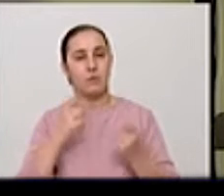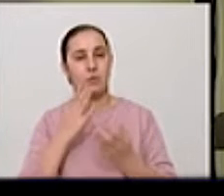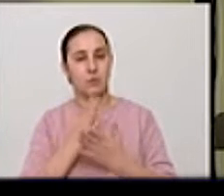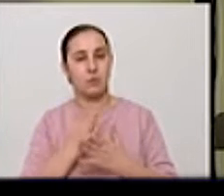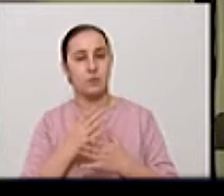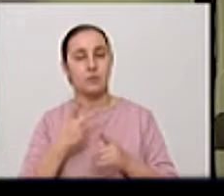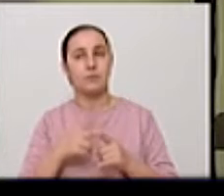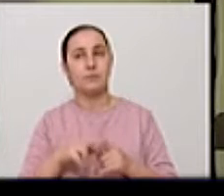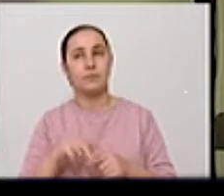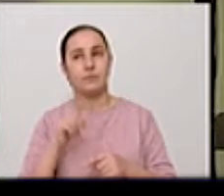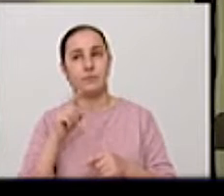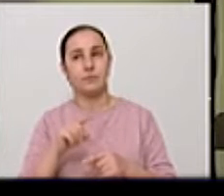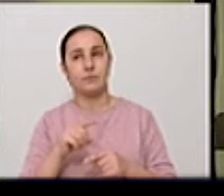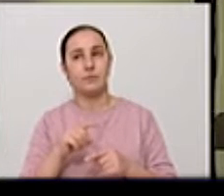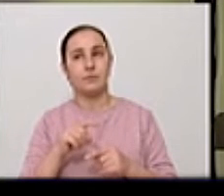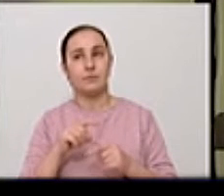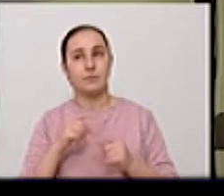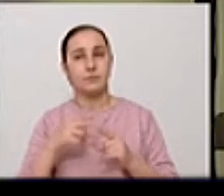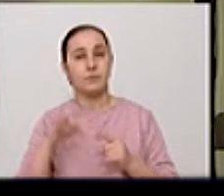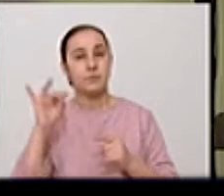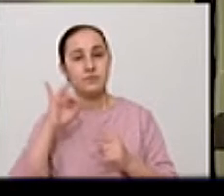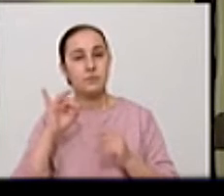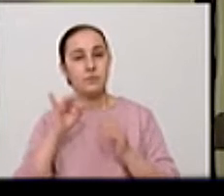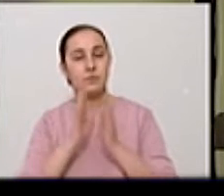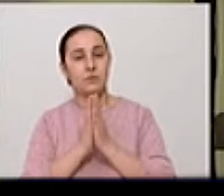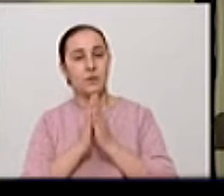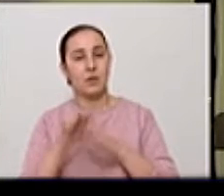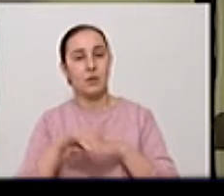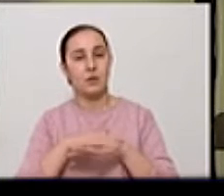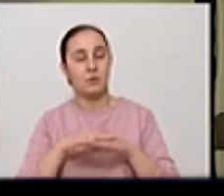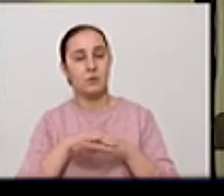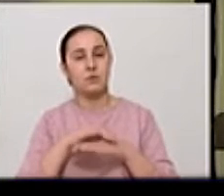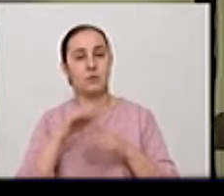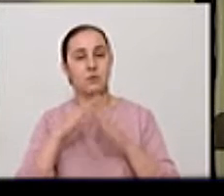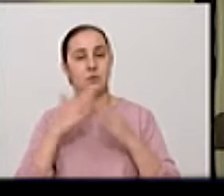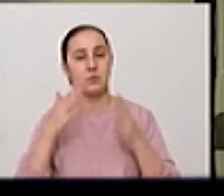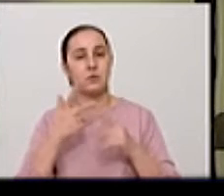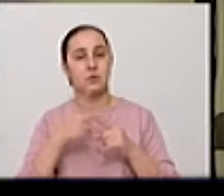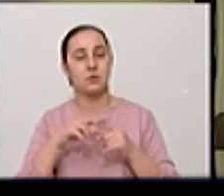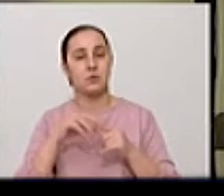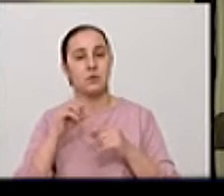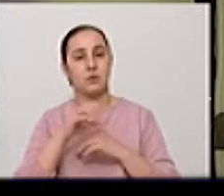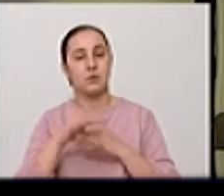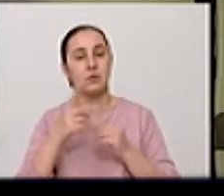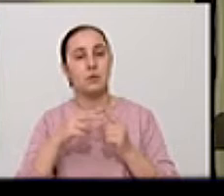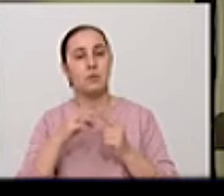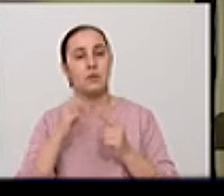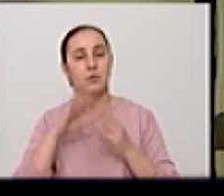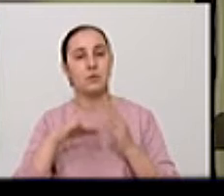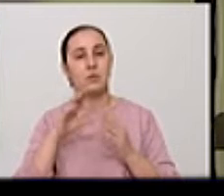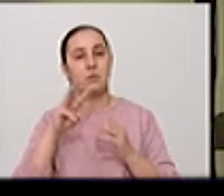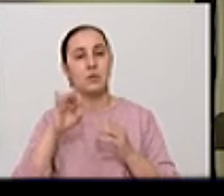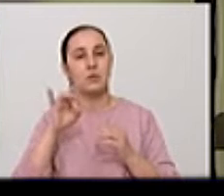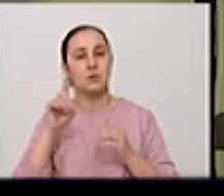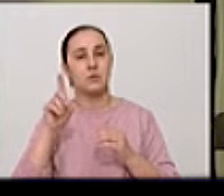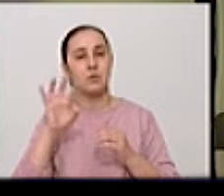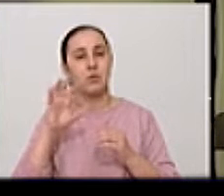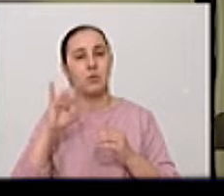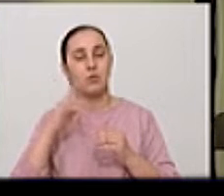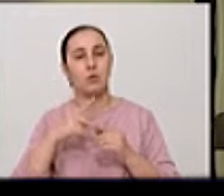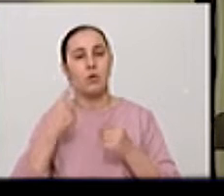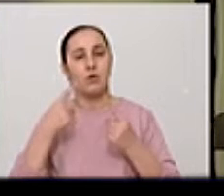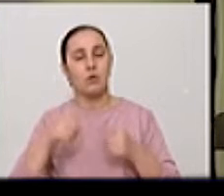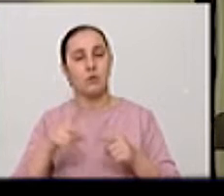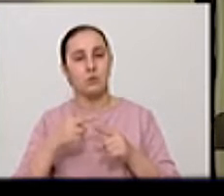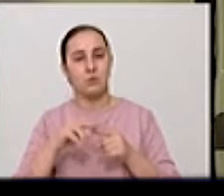egasiz. Demak, tarixiy kitob xalqaro kenglik stansiyasining tarixiy ildizlari bevosita Mirzo Ulug'bek, qolaversa yana